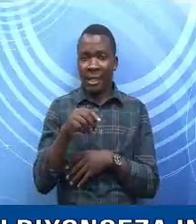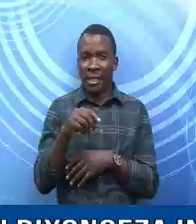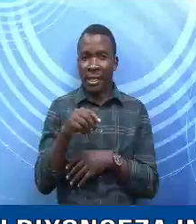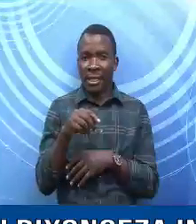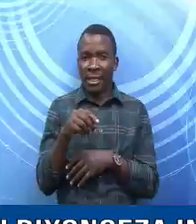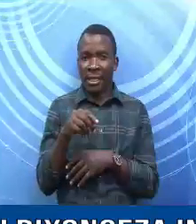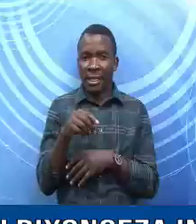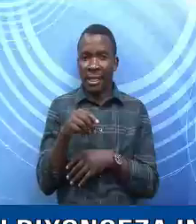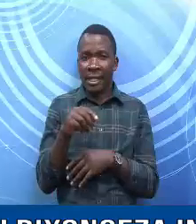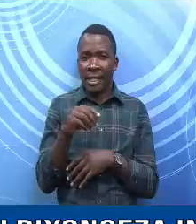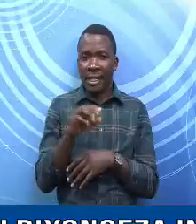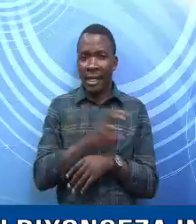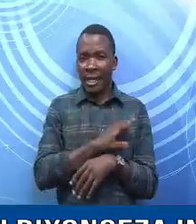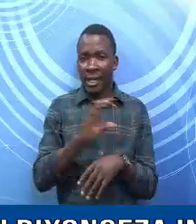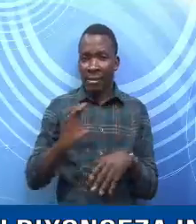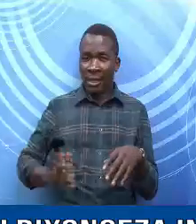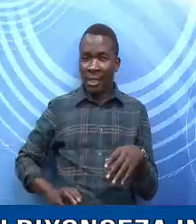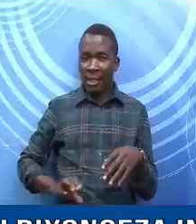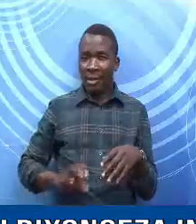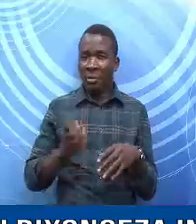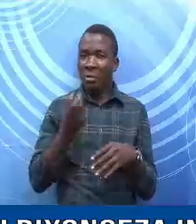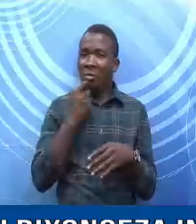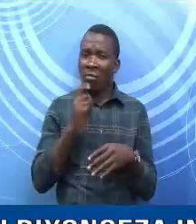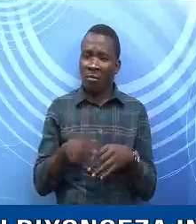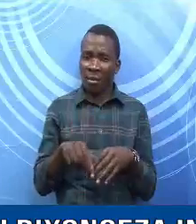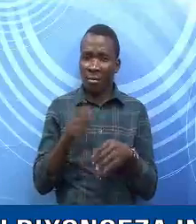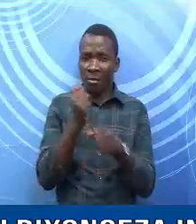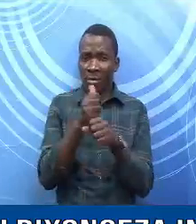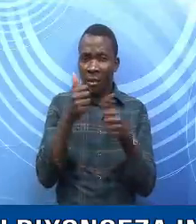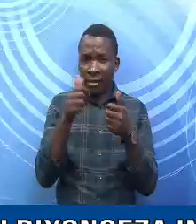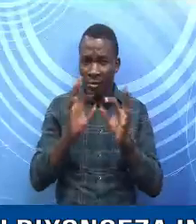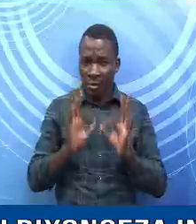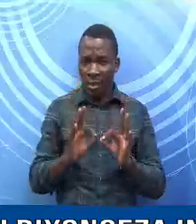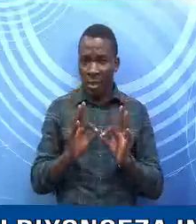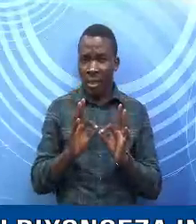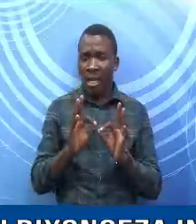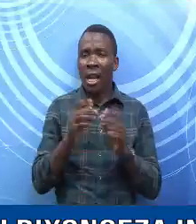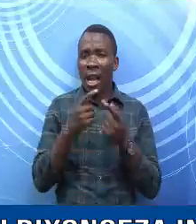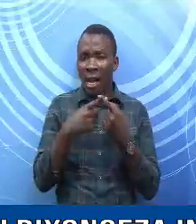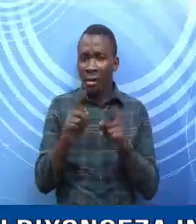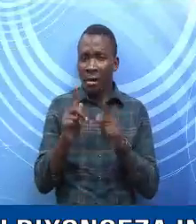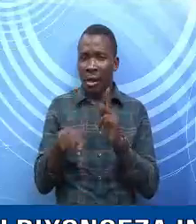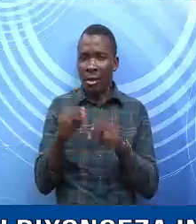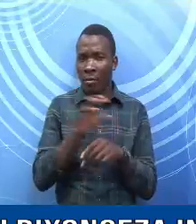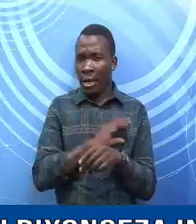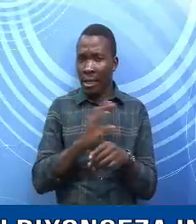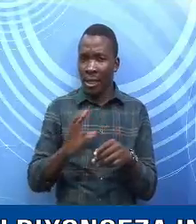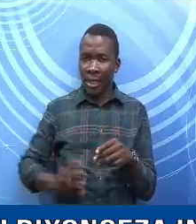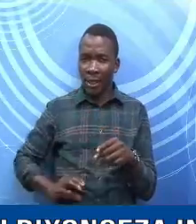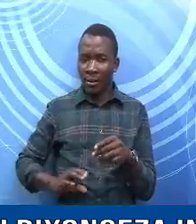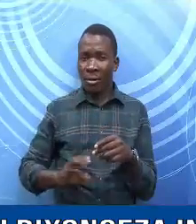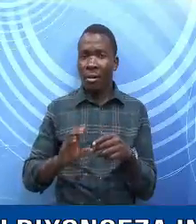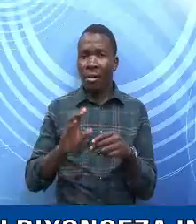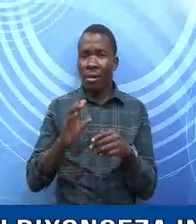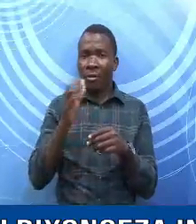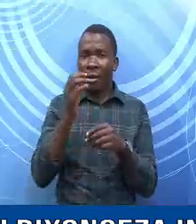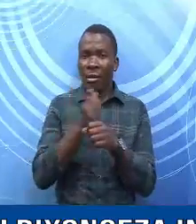utekereje n'Imana. Abantu b'abakristu bakanzingiriza bagatuma abana bavuga ati se ejo